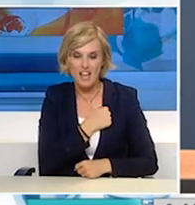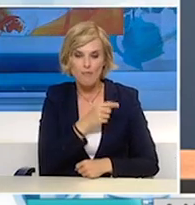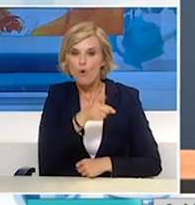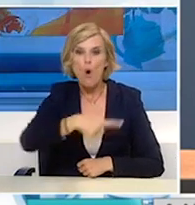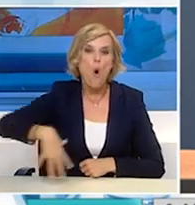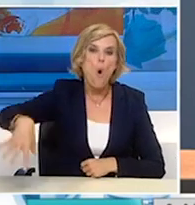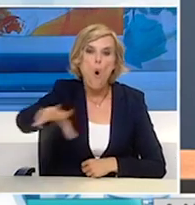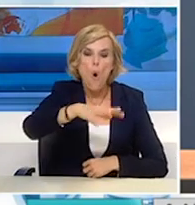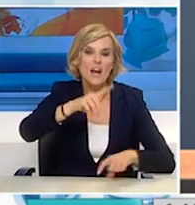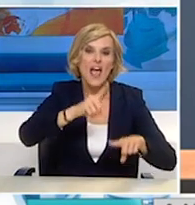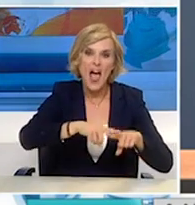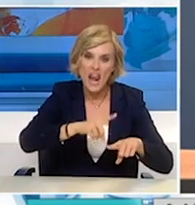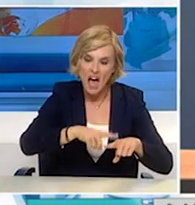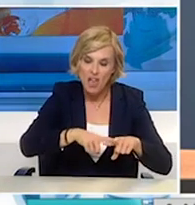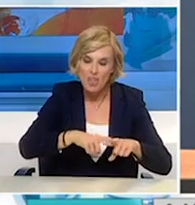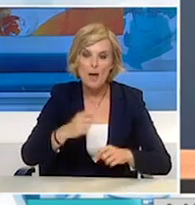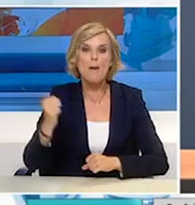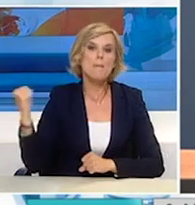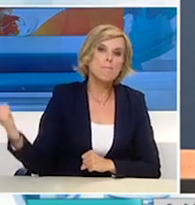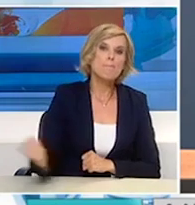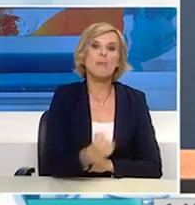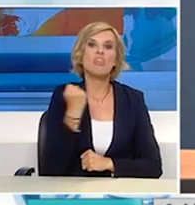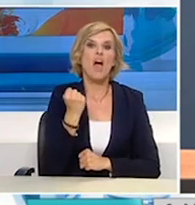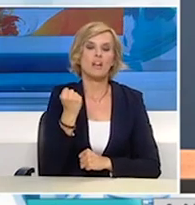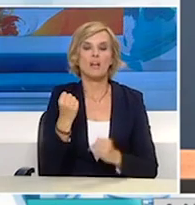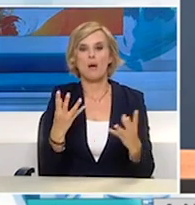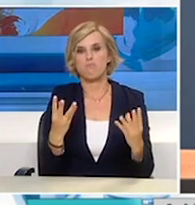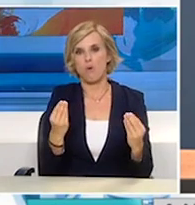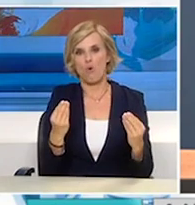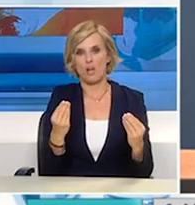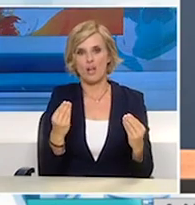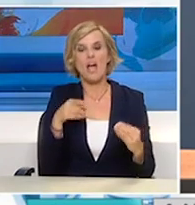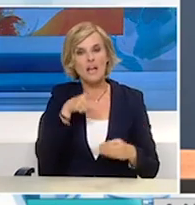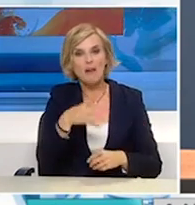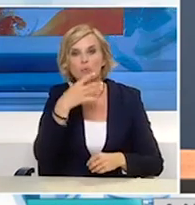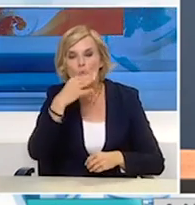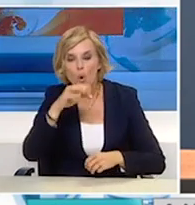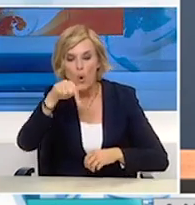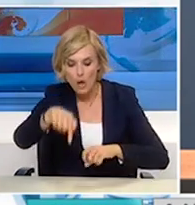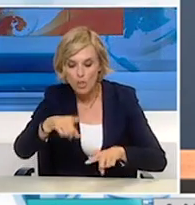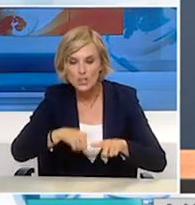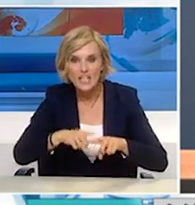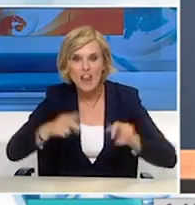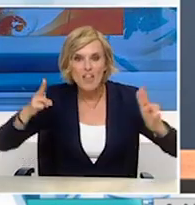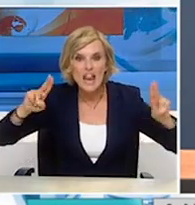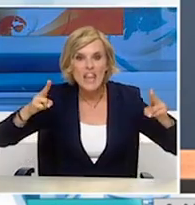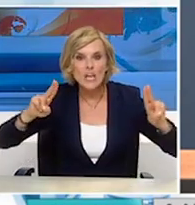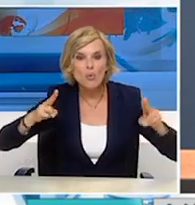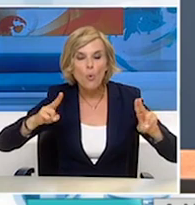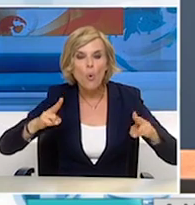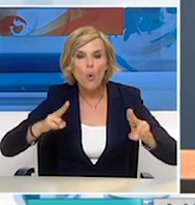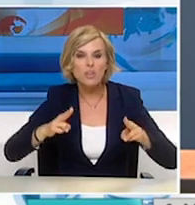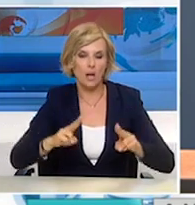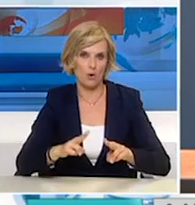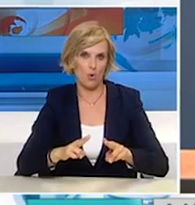διάρκεια του απογορευτικού. Ίσως να αναφέρεται στη μετά τον άρση των μέτρων μη συμμόρφωση σε κάποια δεδομένα που αφορούν μαζικές